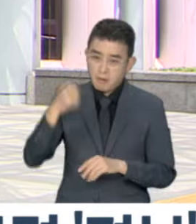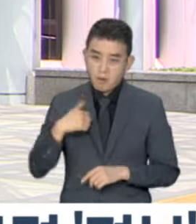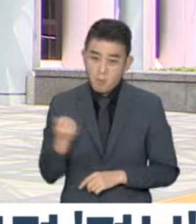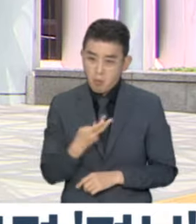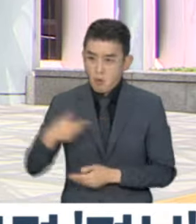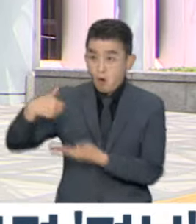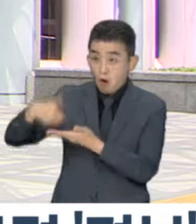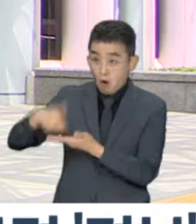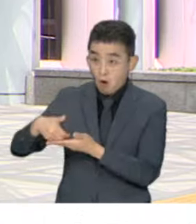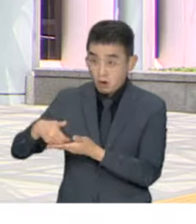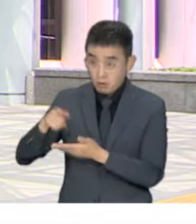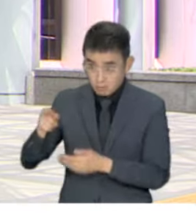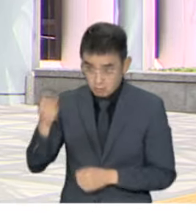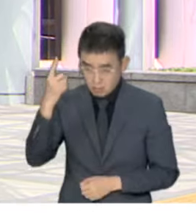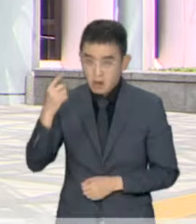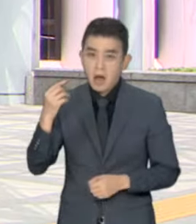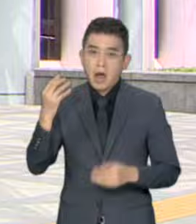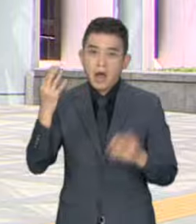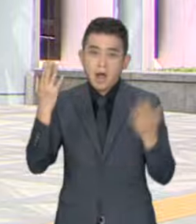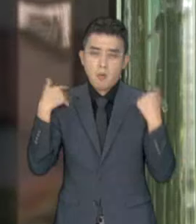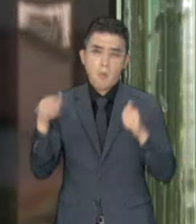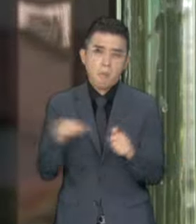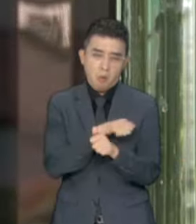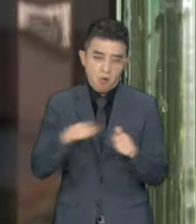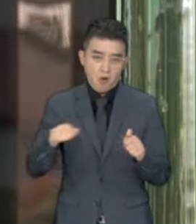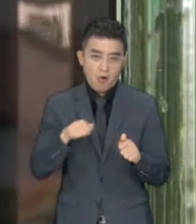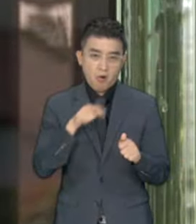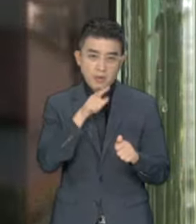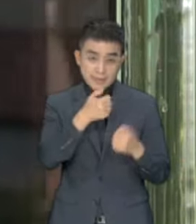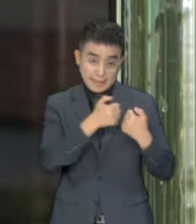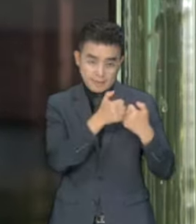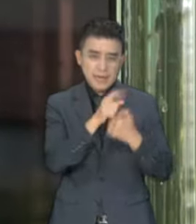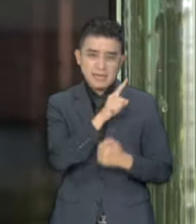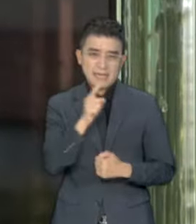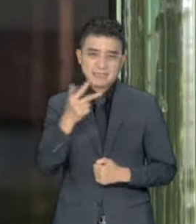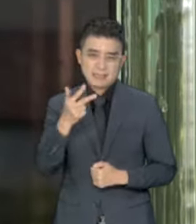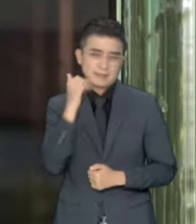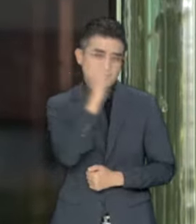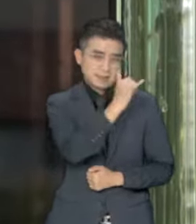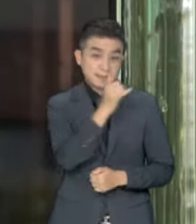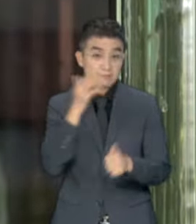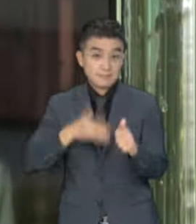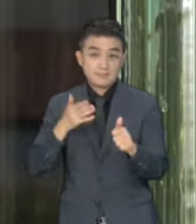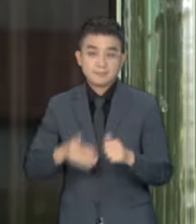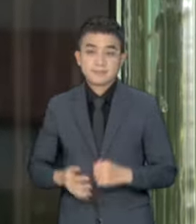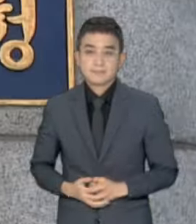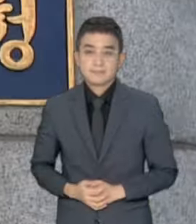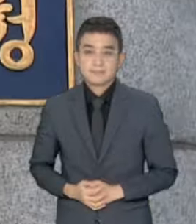요구할 경우 학교 폭력 상담센터 117로 즉시 연락해 달라고 당부했습니다